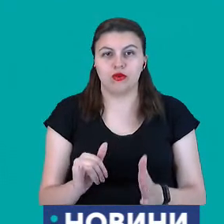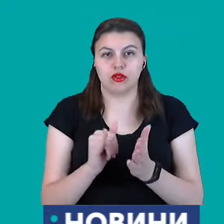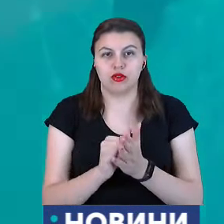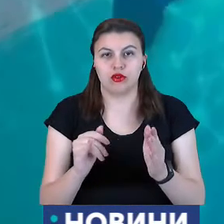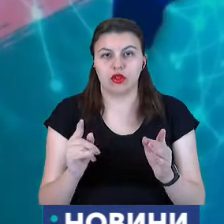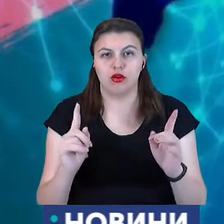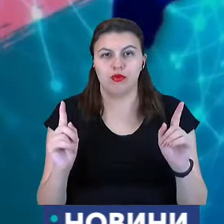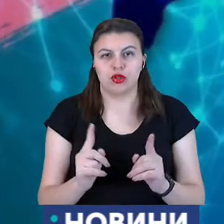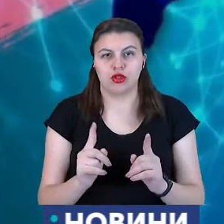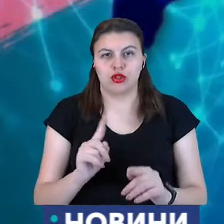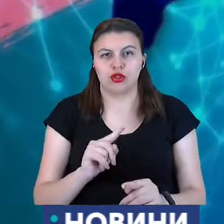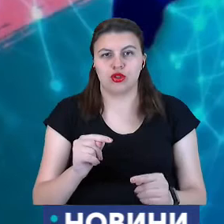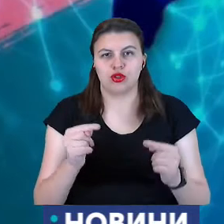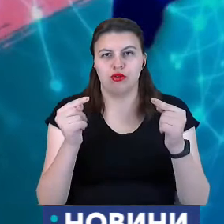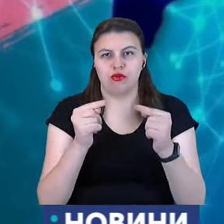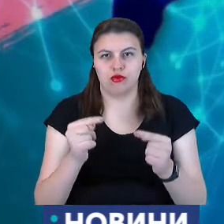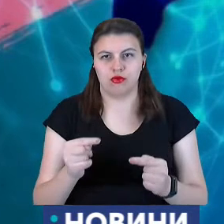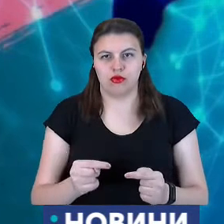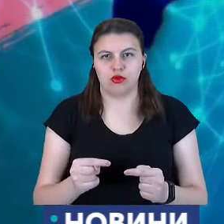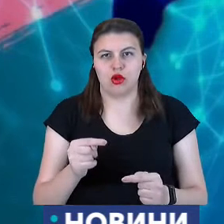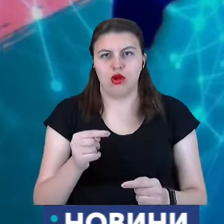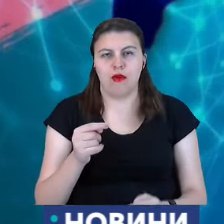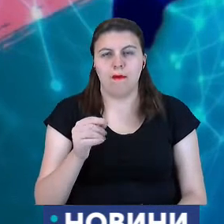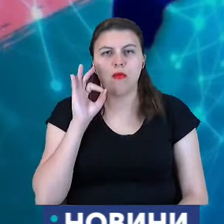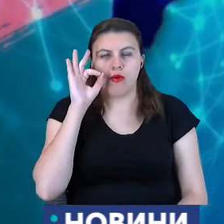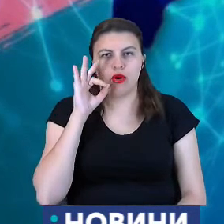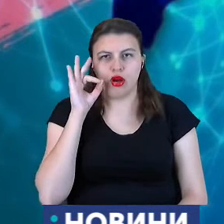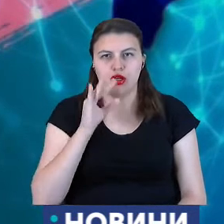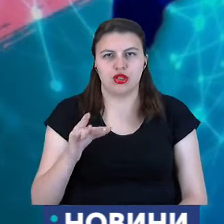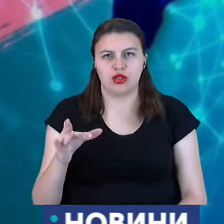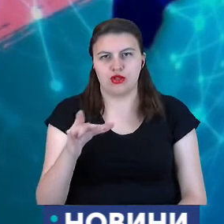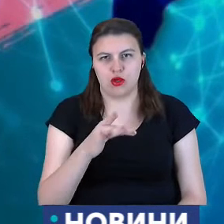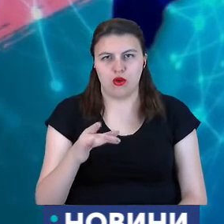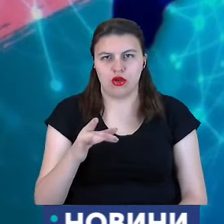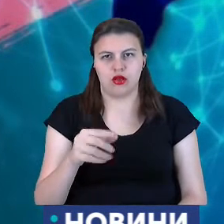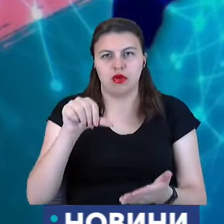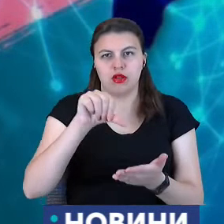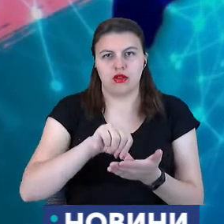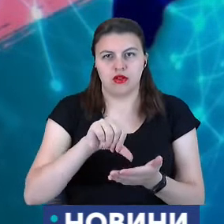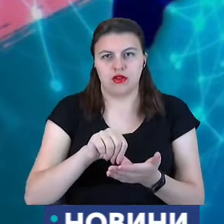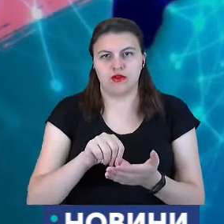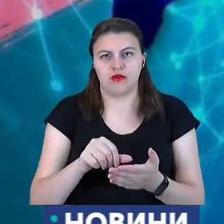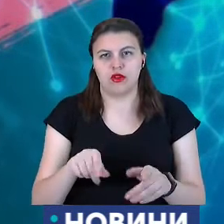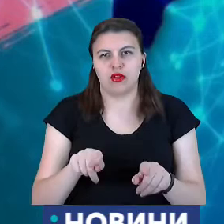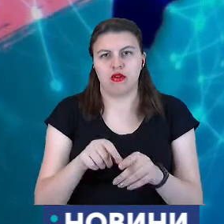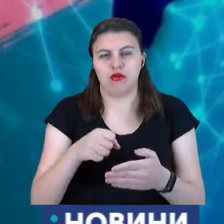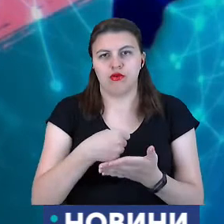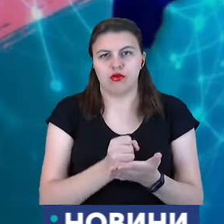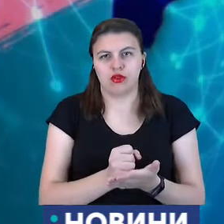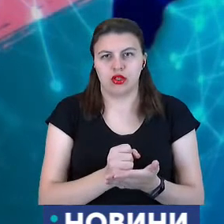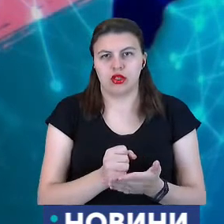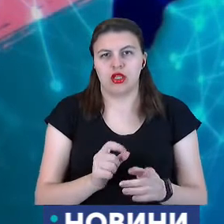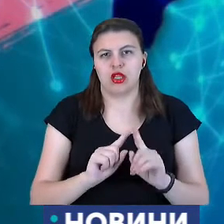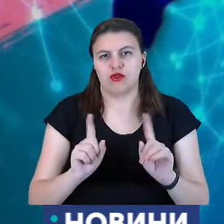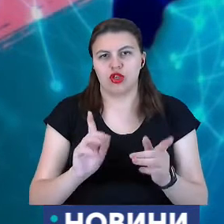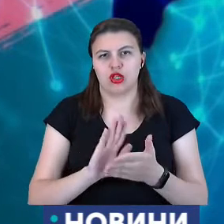відповідають помаранчевій зоні. Таке рішення ухвалили сьогодні представники регіональної комісії з техногенно-екологічної безпеки та надзвичайних ситуацій.